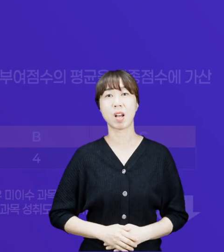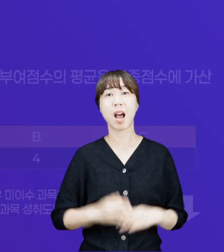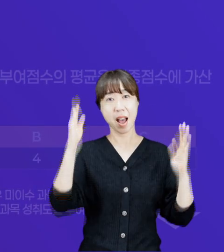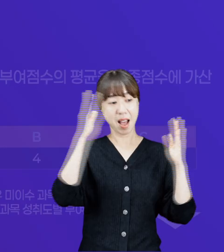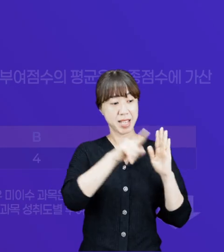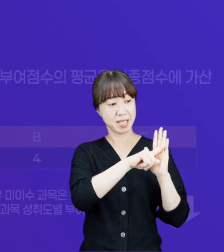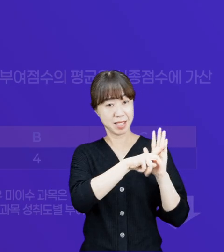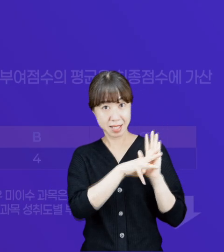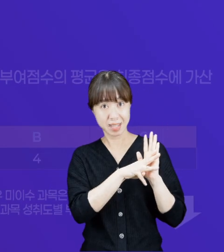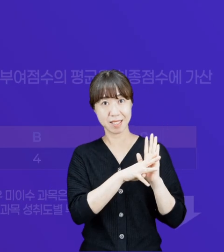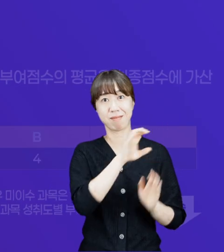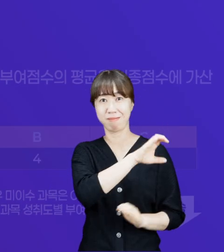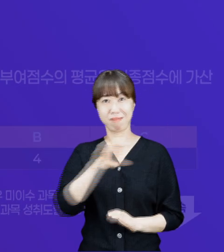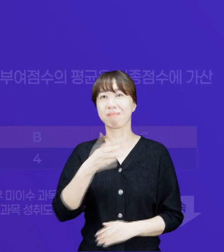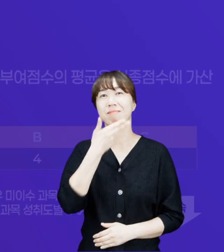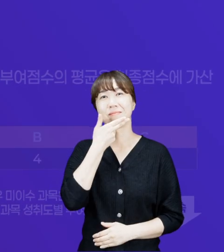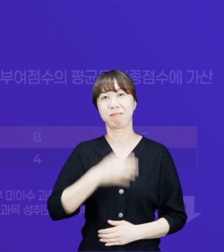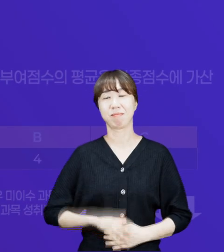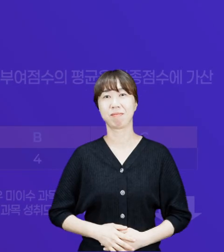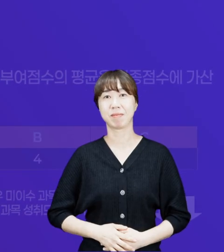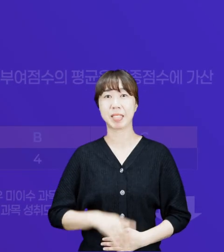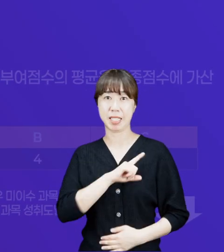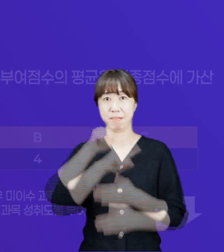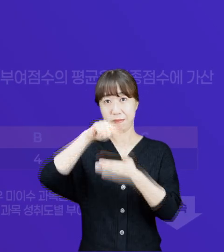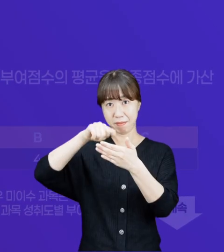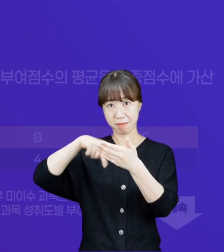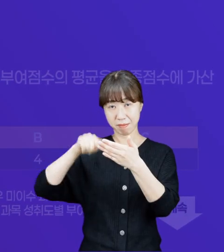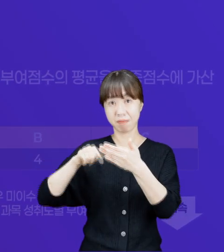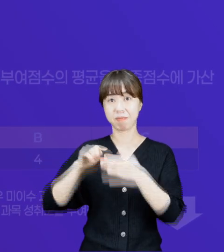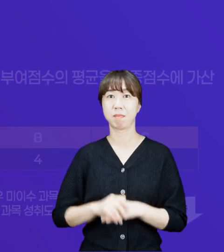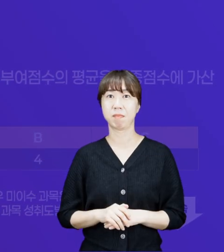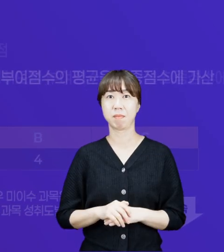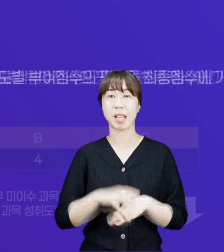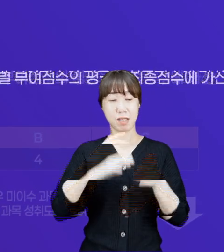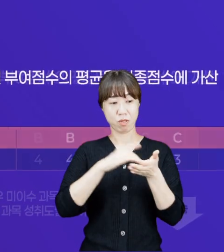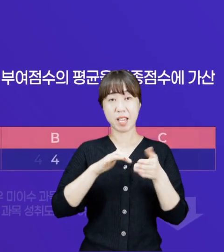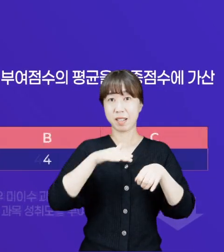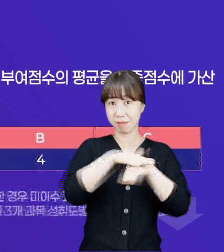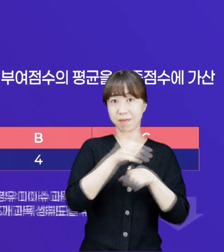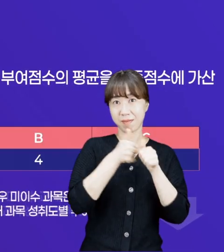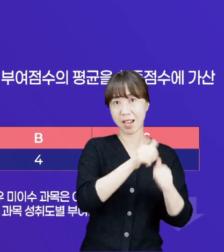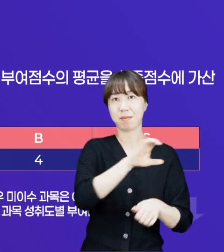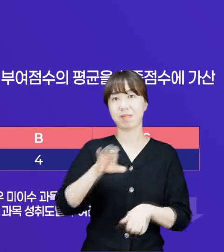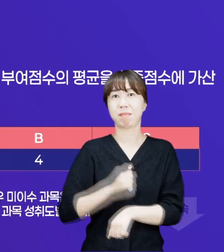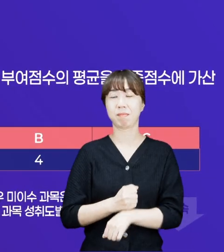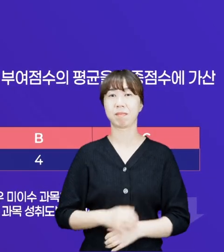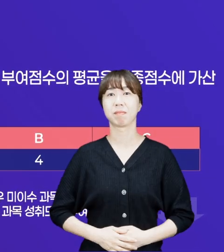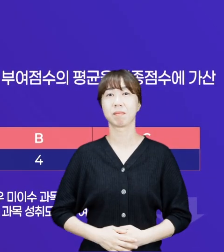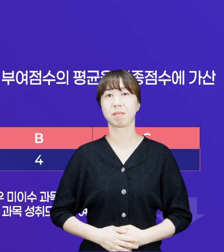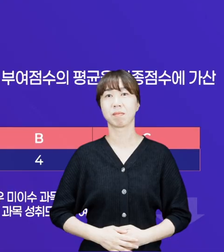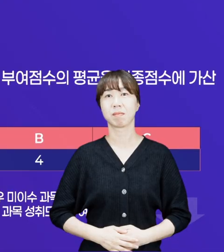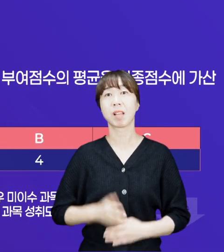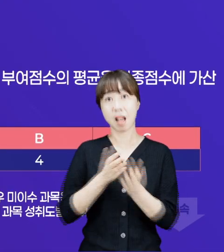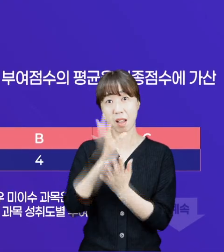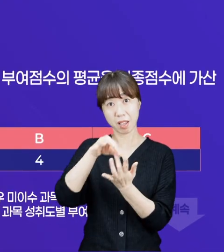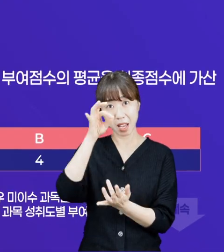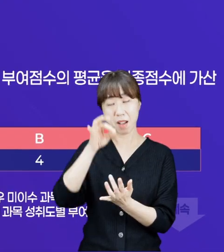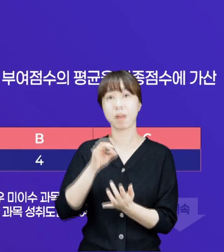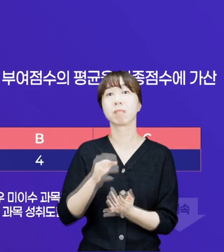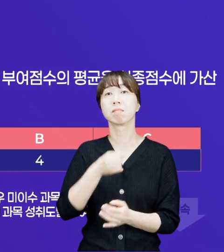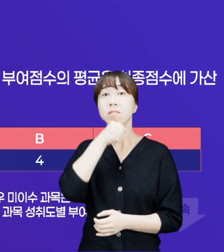않으며 출석 성적은 반영 산정식에 따라 산정 후 반영합니다. 진로 선택 과목 가산점은 0점에서